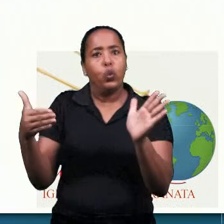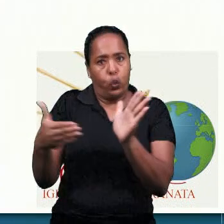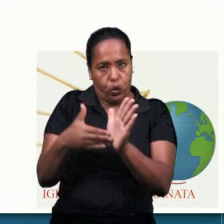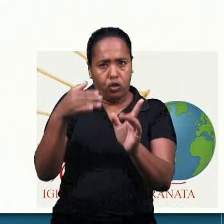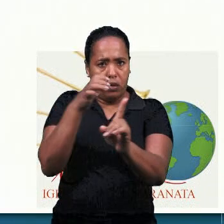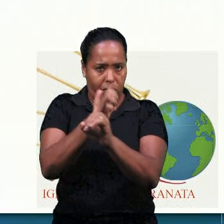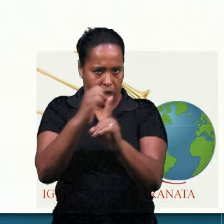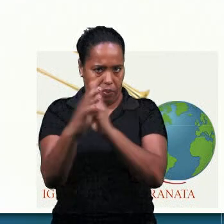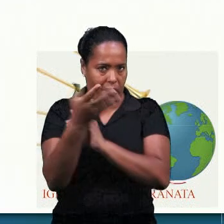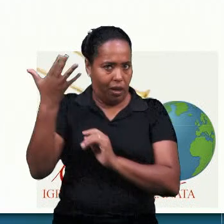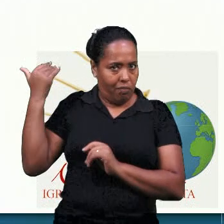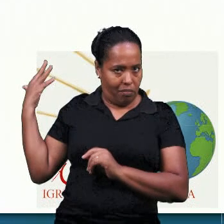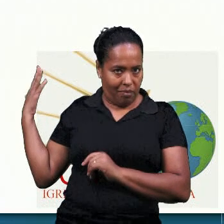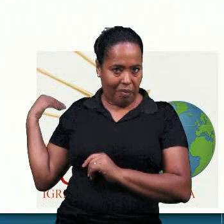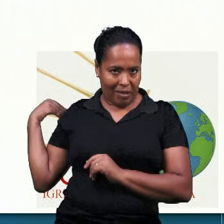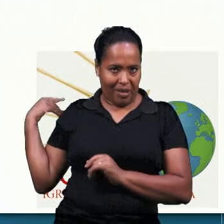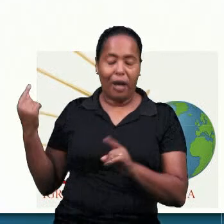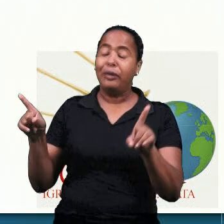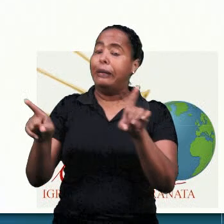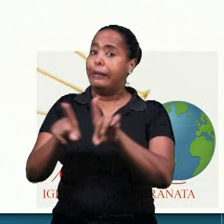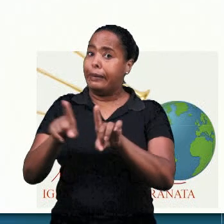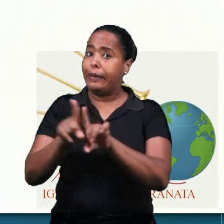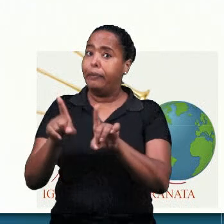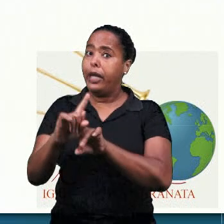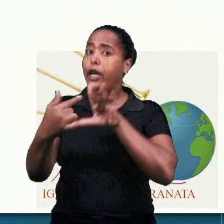études de notre école biblique dominicale,